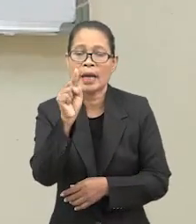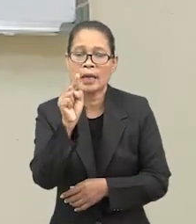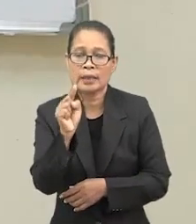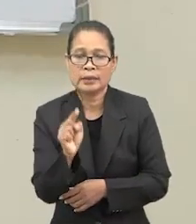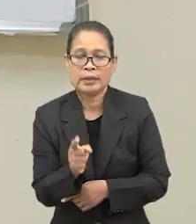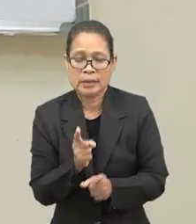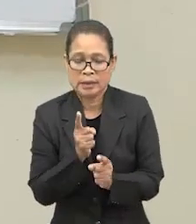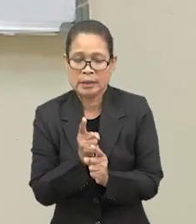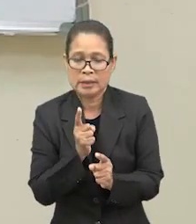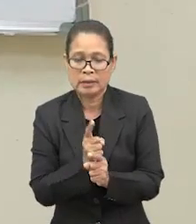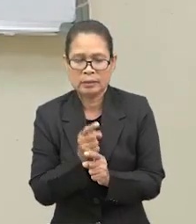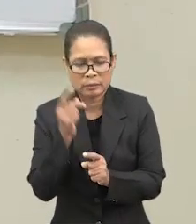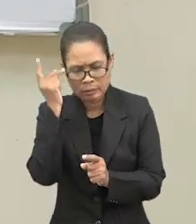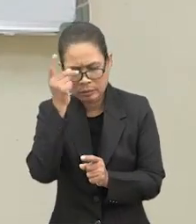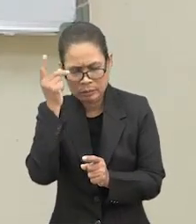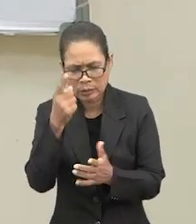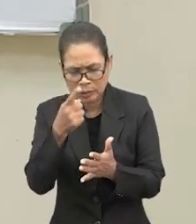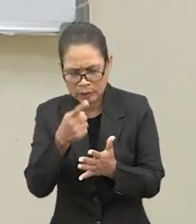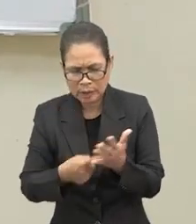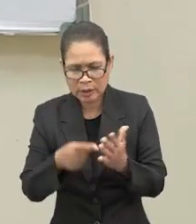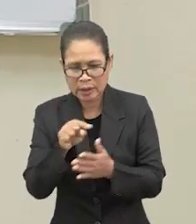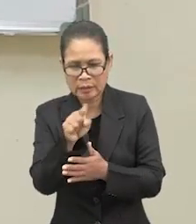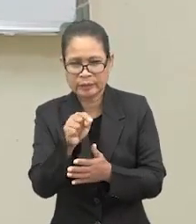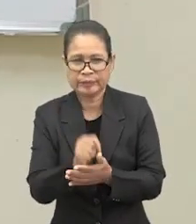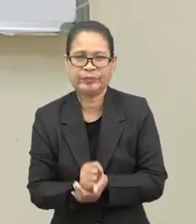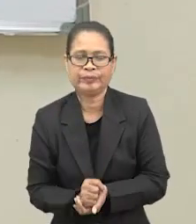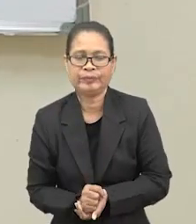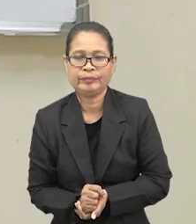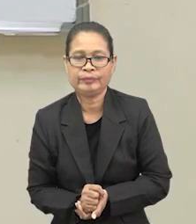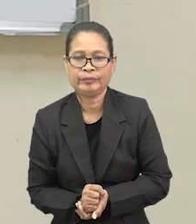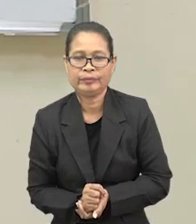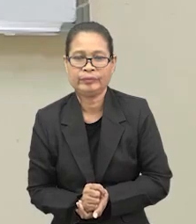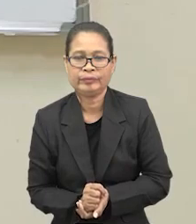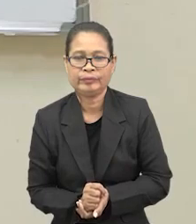mùi. Tao dương trâu cực tử lửa với khả.